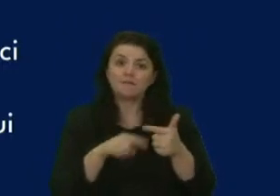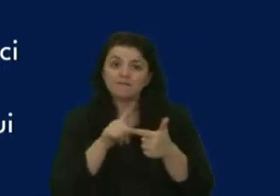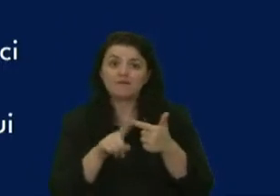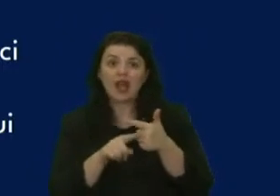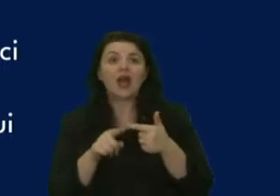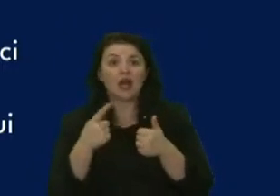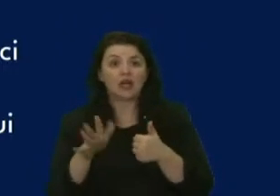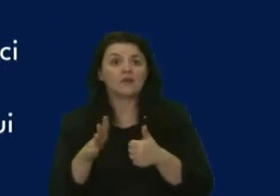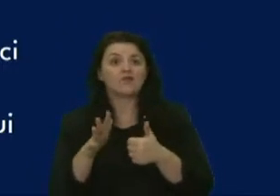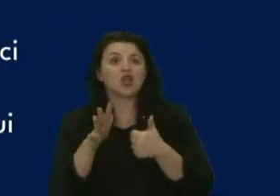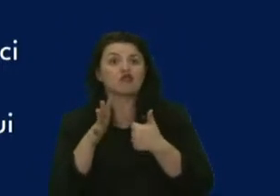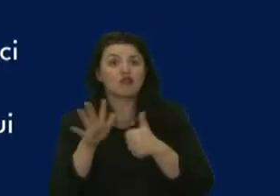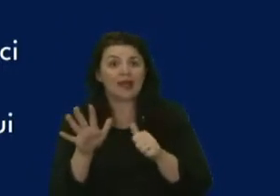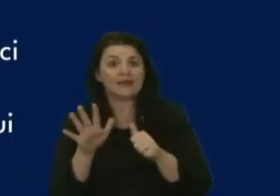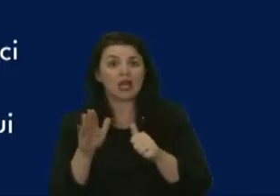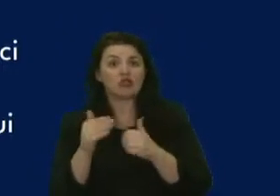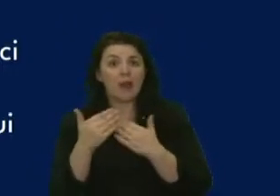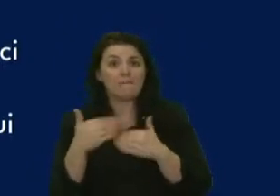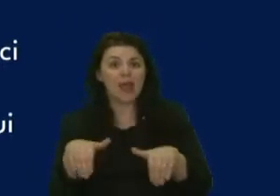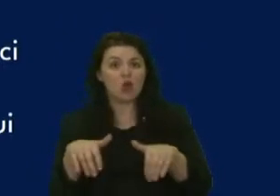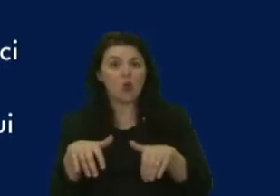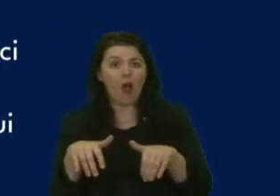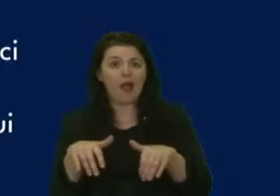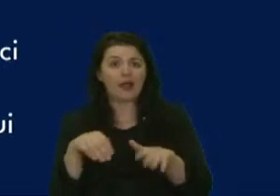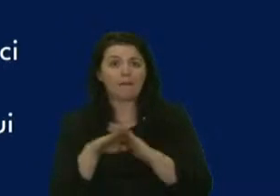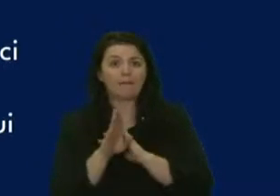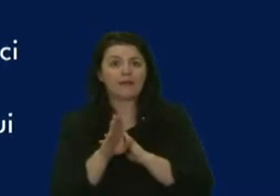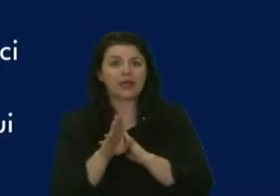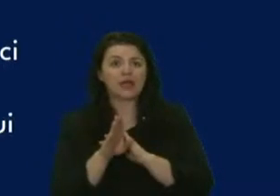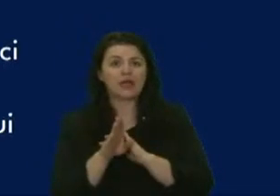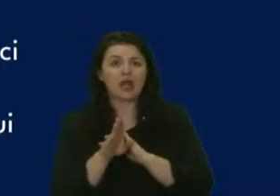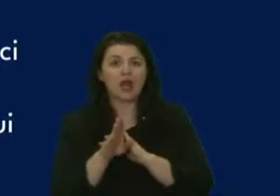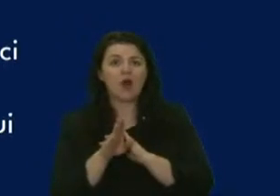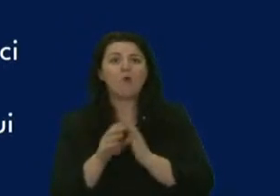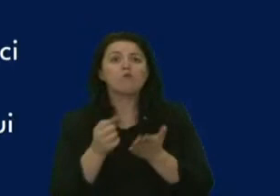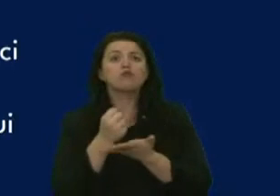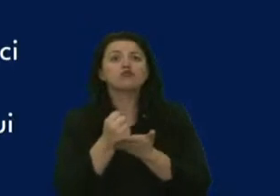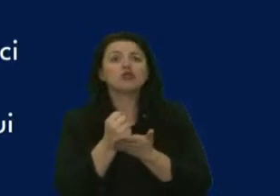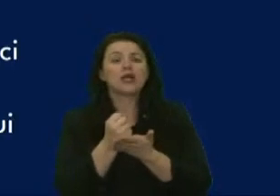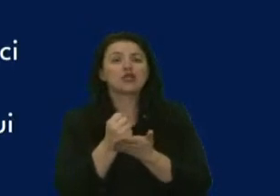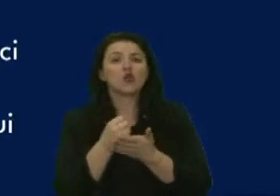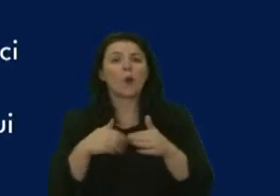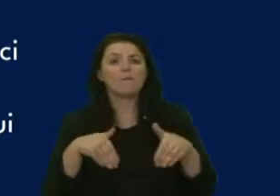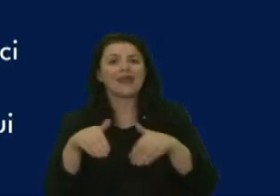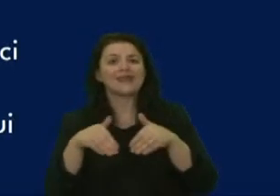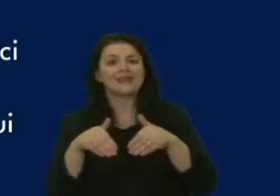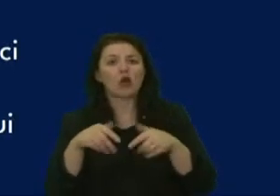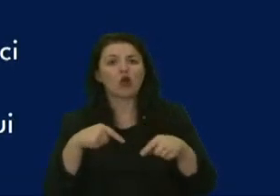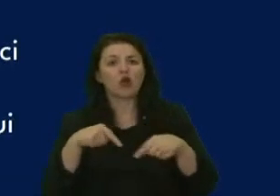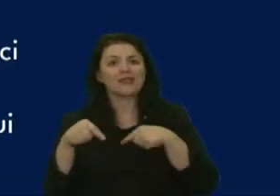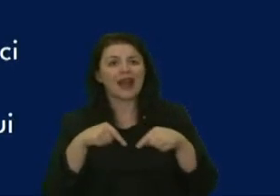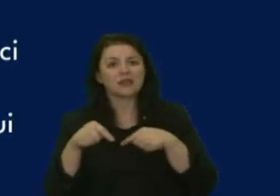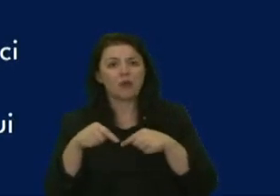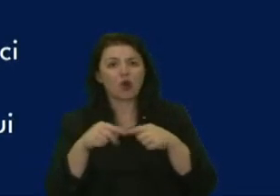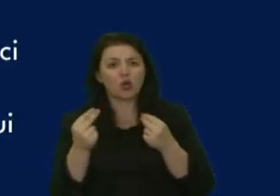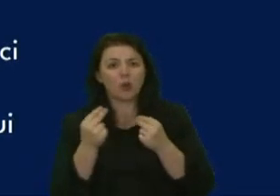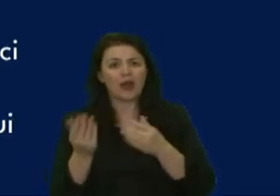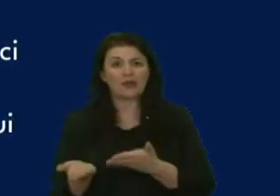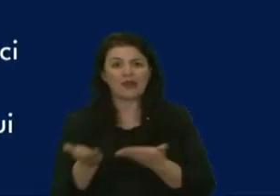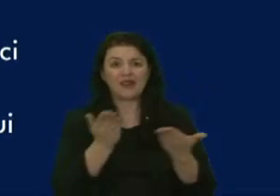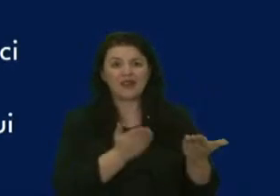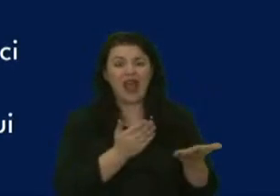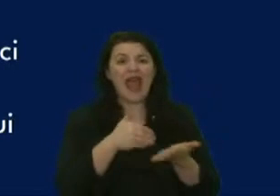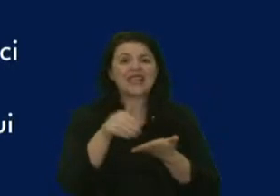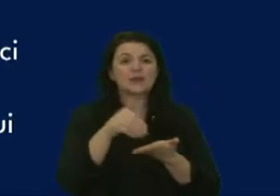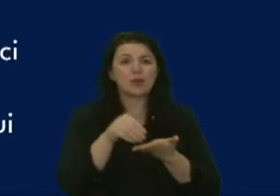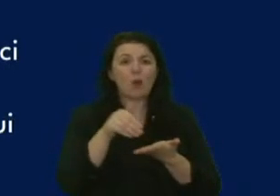60 de milioane care vin la Cluj ă prin bugetul Ministerului Transporturilor alocat direct nouă pentru a putea să ducem faza de